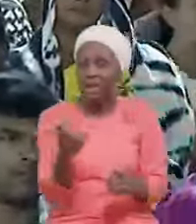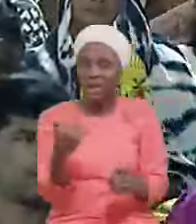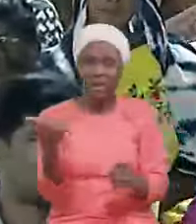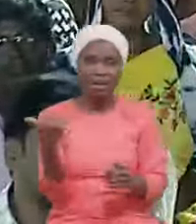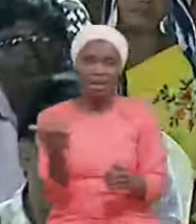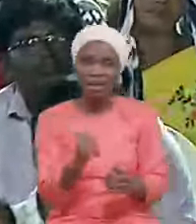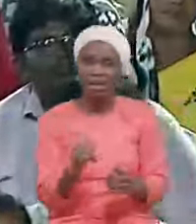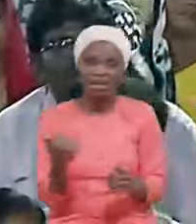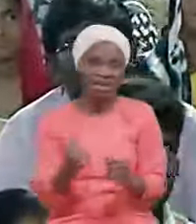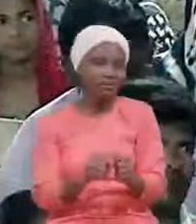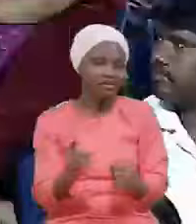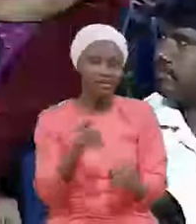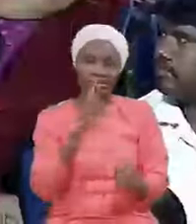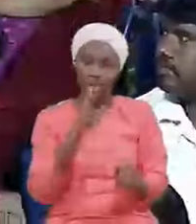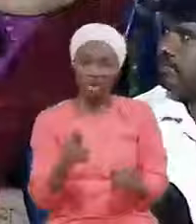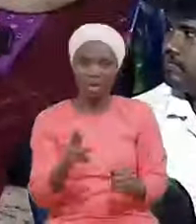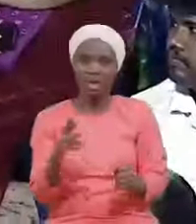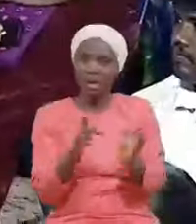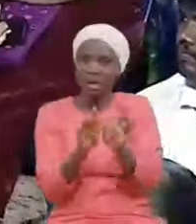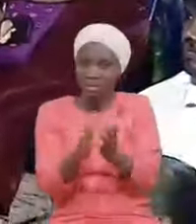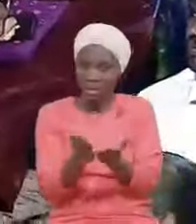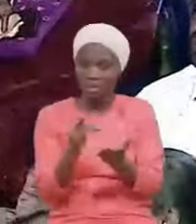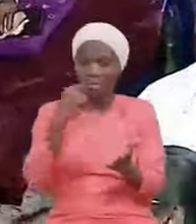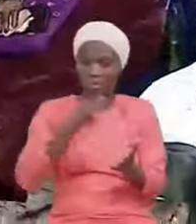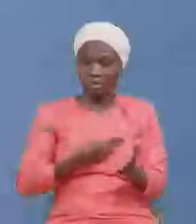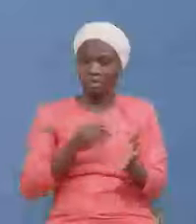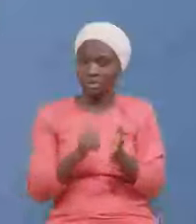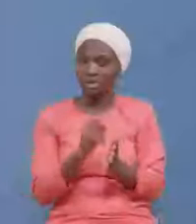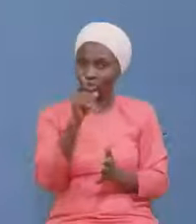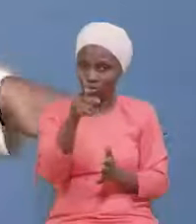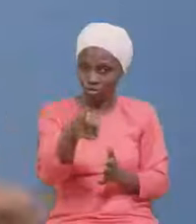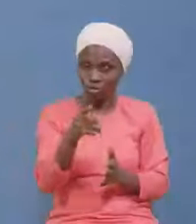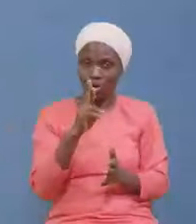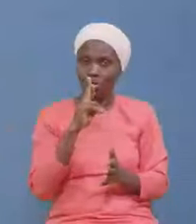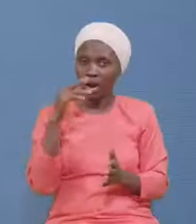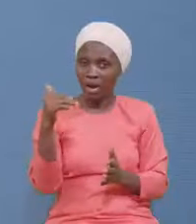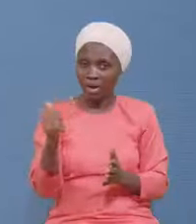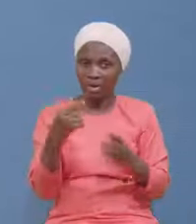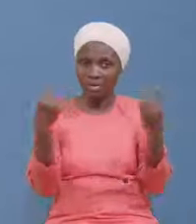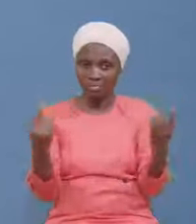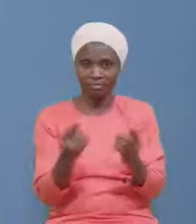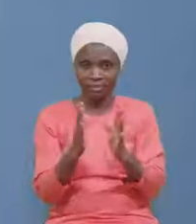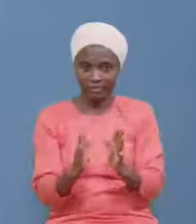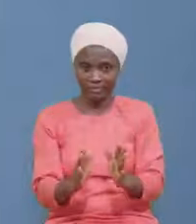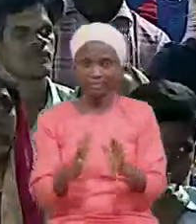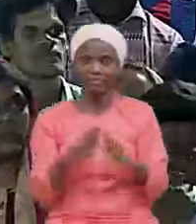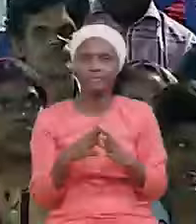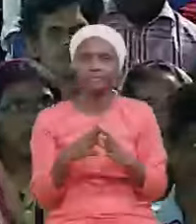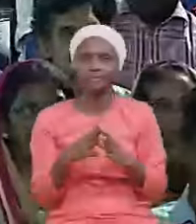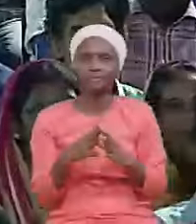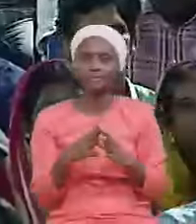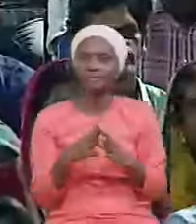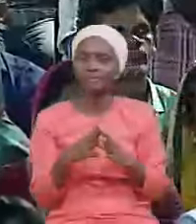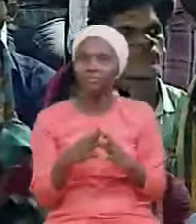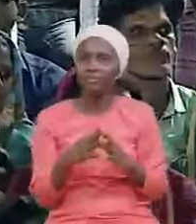ఎవరైనను సరే, the Bible tells us that you are a sinner. పరిశుద్ధ గ్రంథం సెలవిస్తుంది, there's only